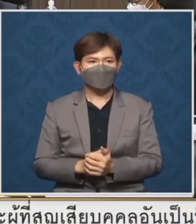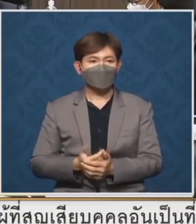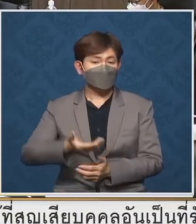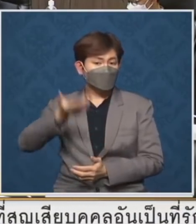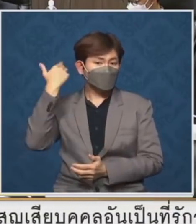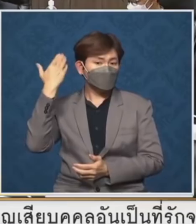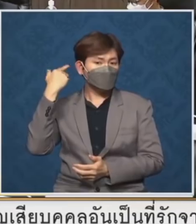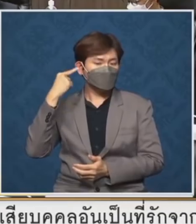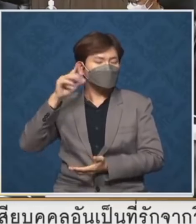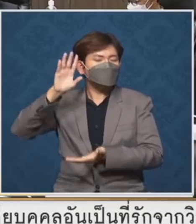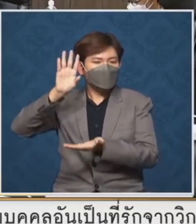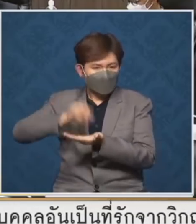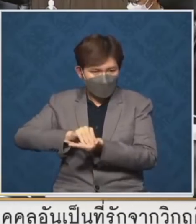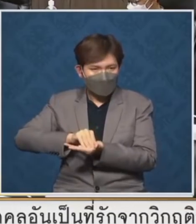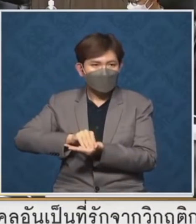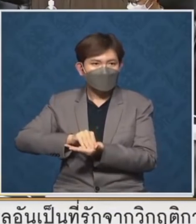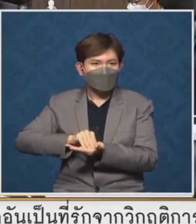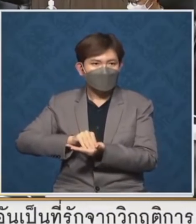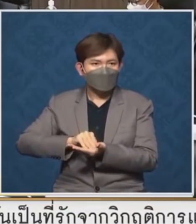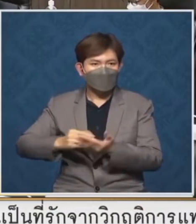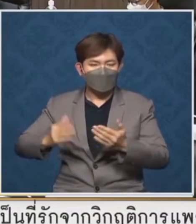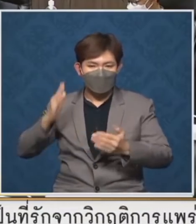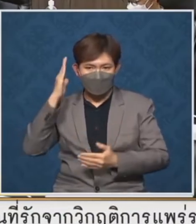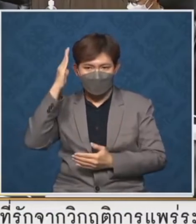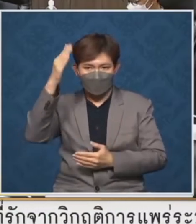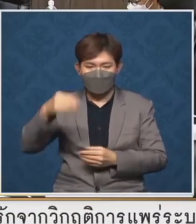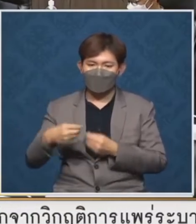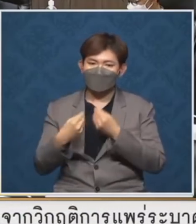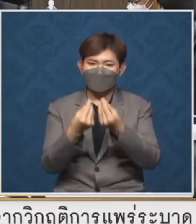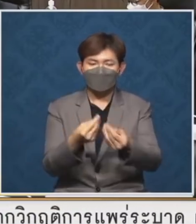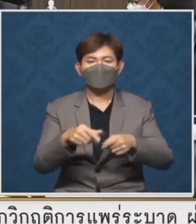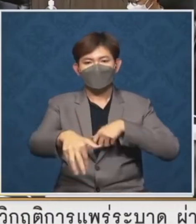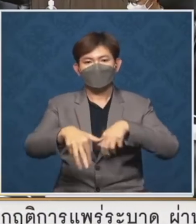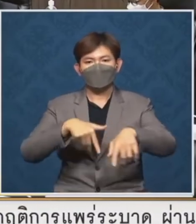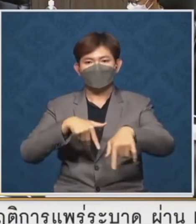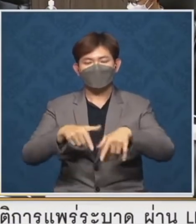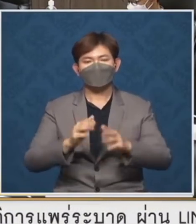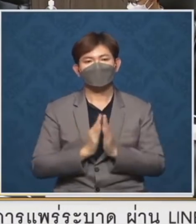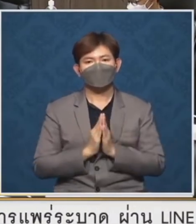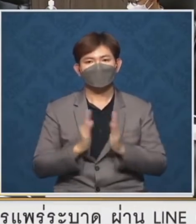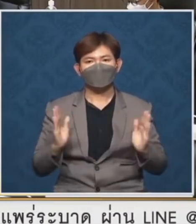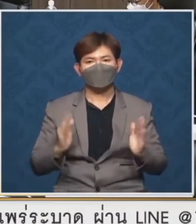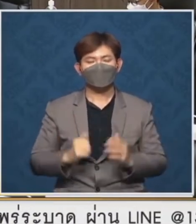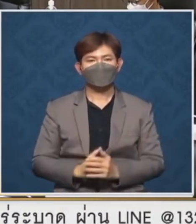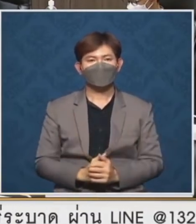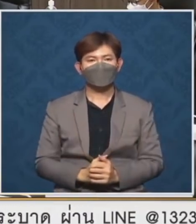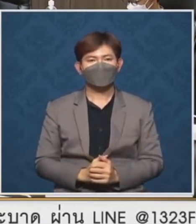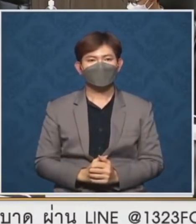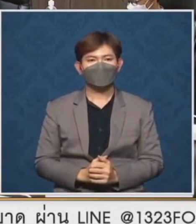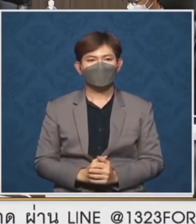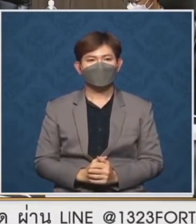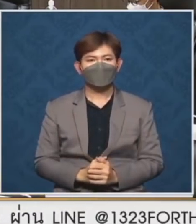ของท่านกลับคืนไปและคืนอนาคตให้พวกเขาสักทีครับท่านประธานขอบคุณครับ